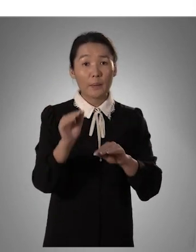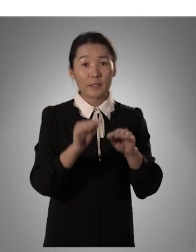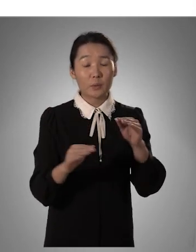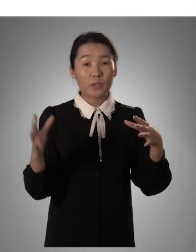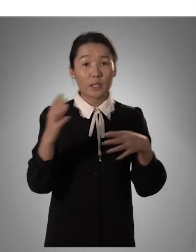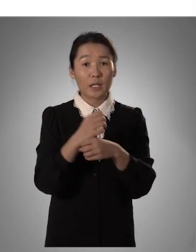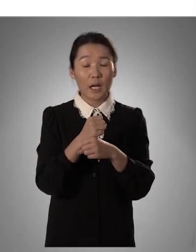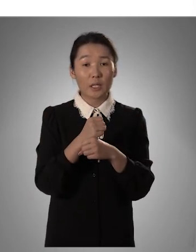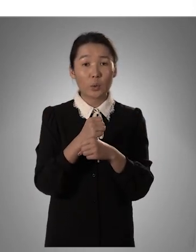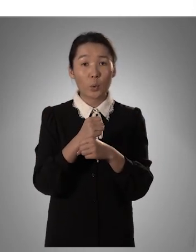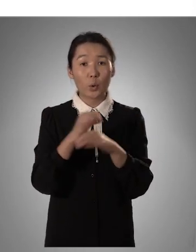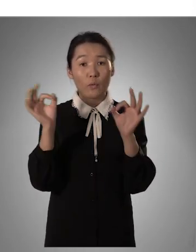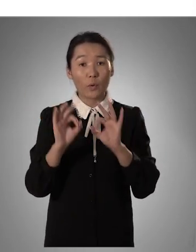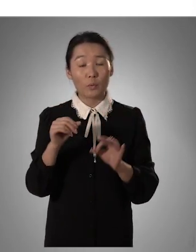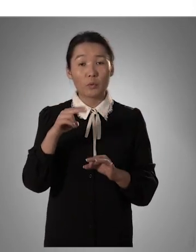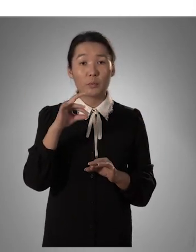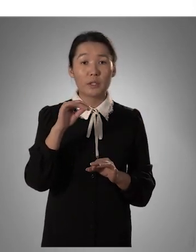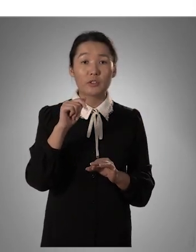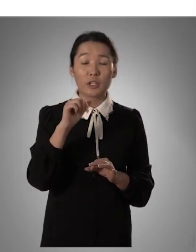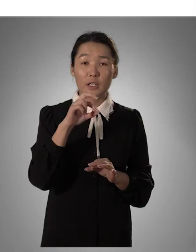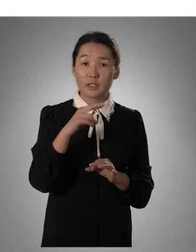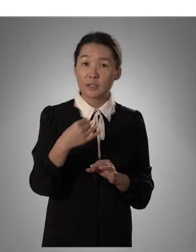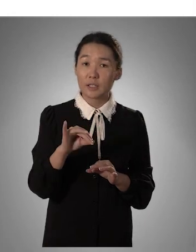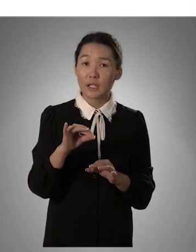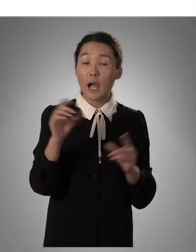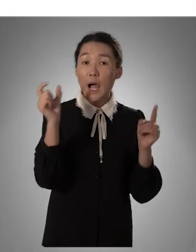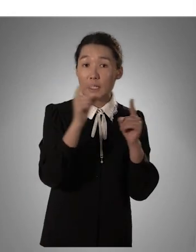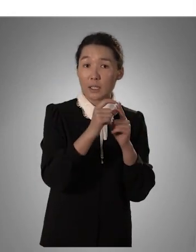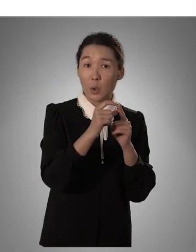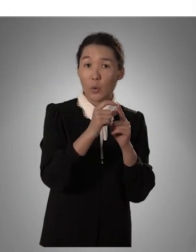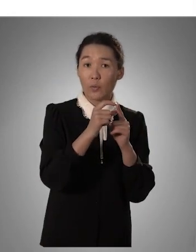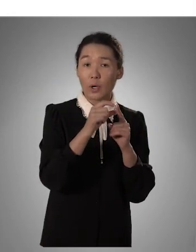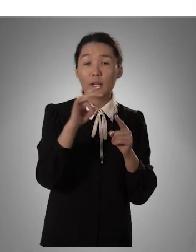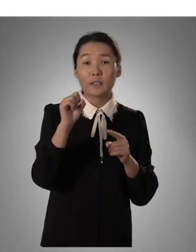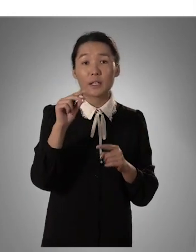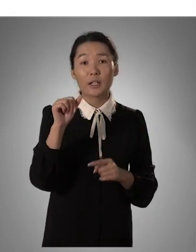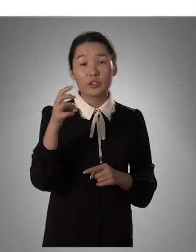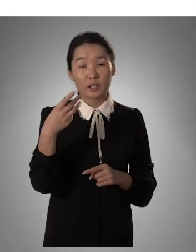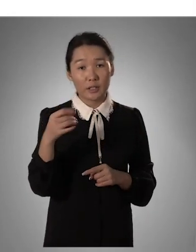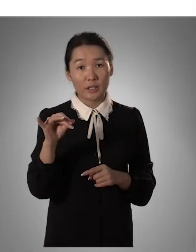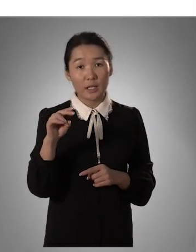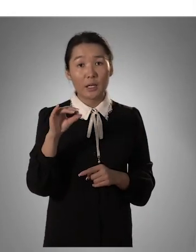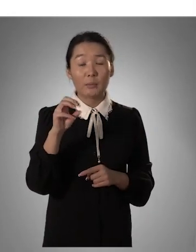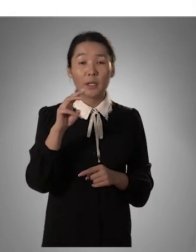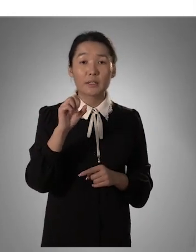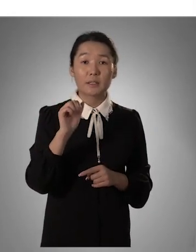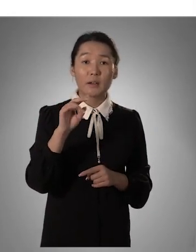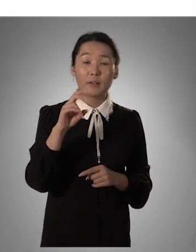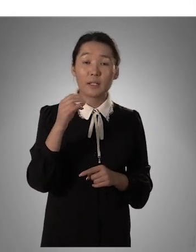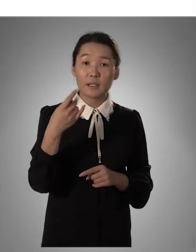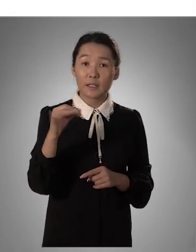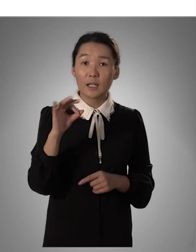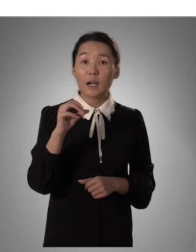форму причастий от слов начатый поставленный открытой